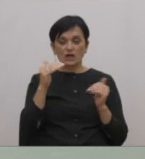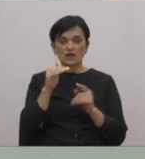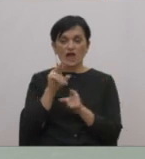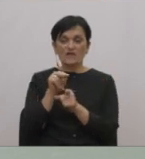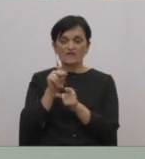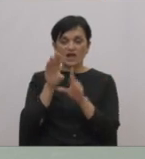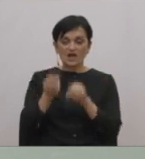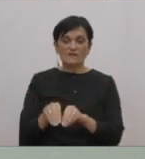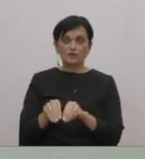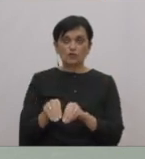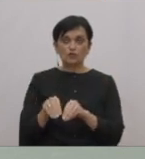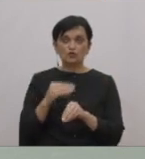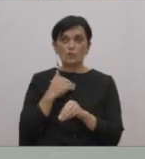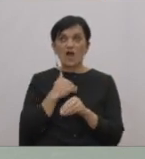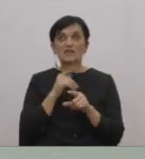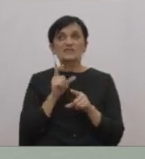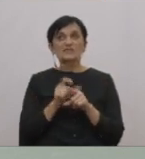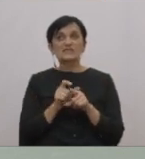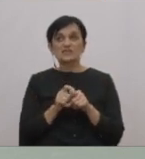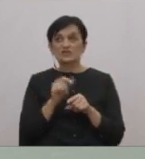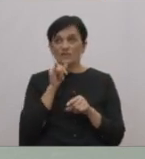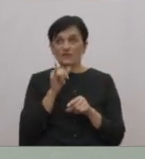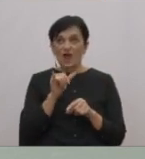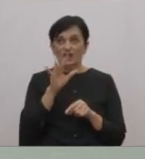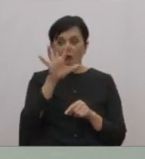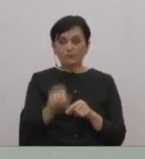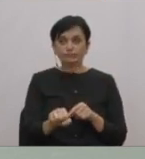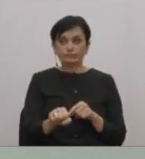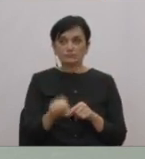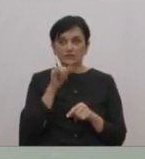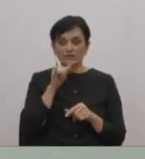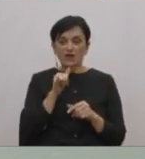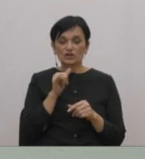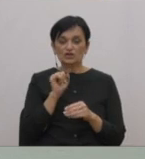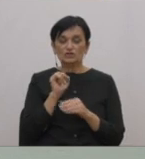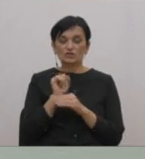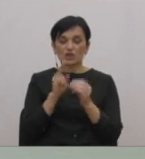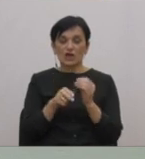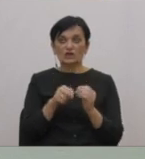გავთიშო, თუმცა მე სიტყვას ვერ გაგითიშავ, ასე ვთქვათ, შეგაწყვეტინეთ ვერავის.